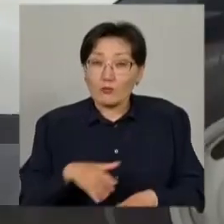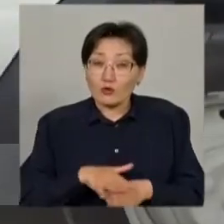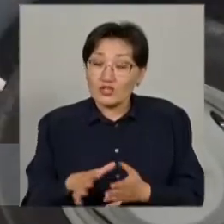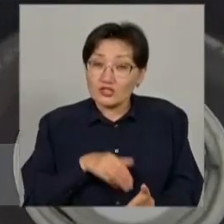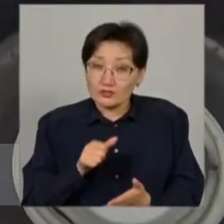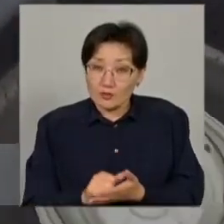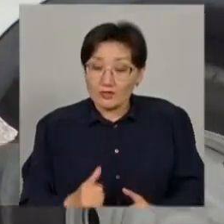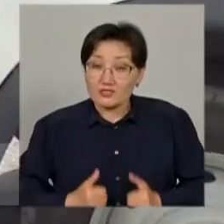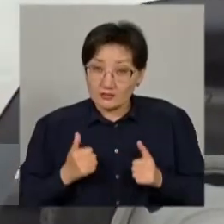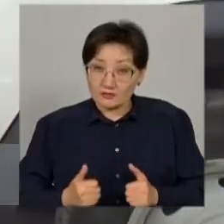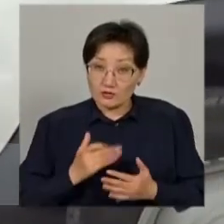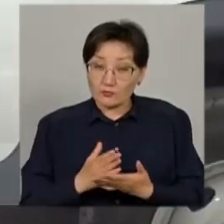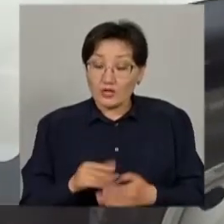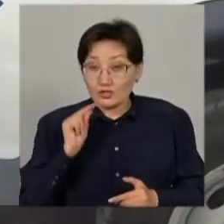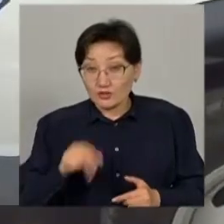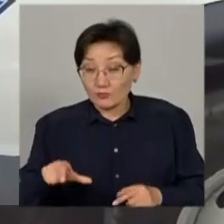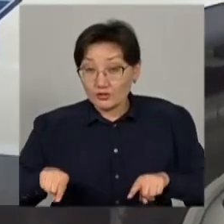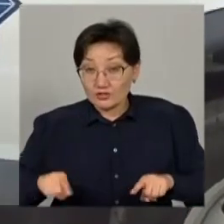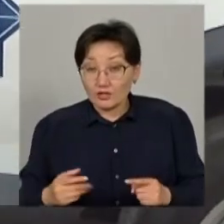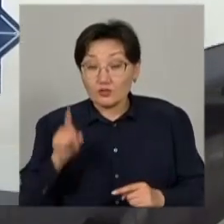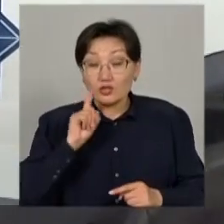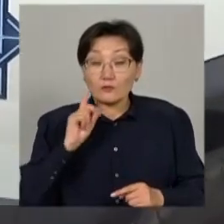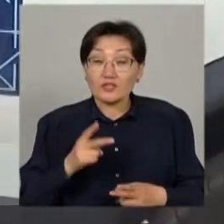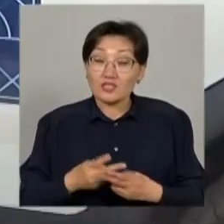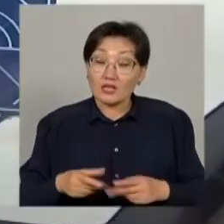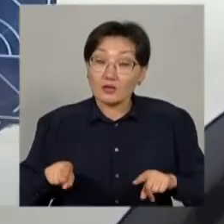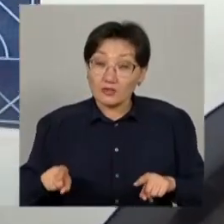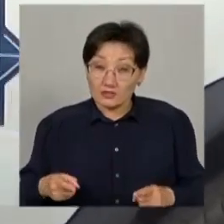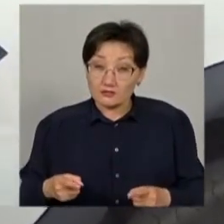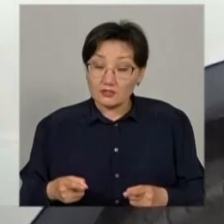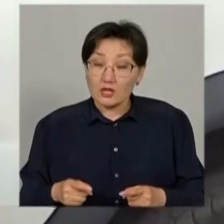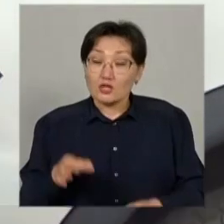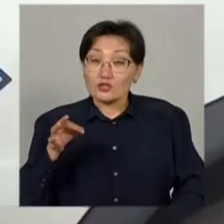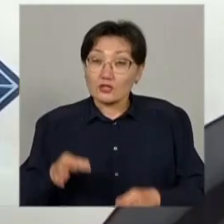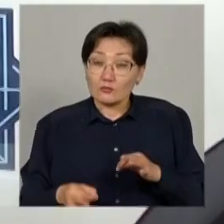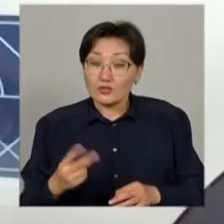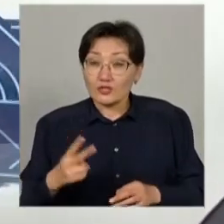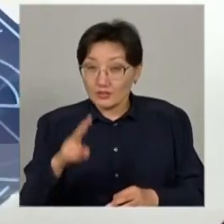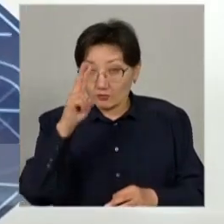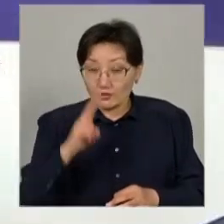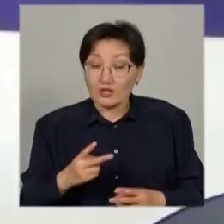жібермекке әрекеттеніпті. Күдікті ұсталып, қазір уақытша ұстау изоляторына қамалды. Сот екі